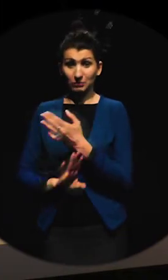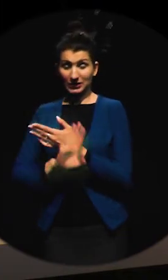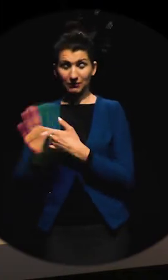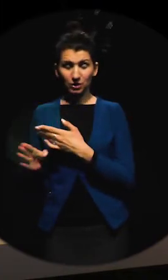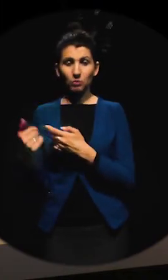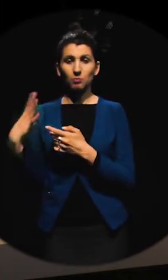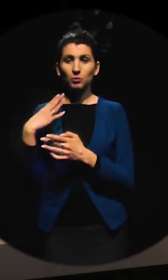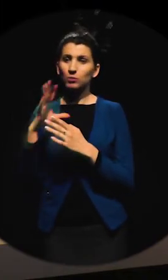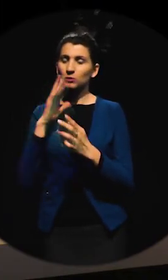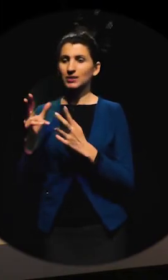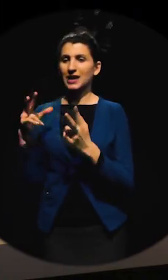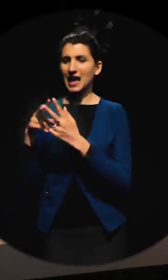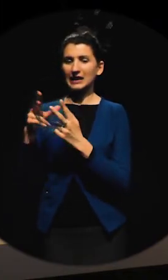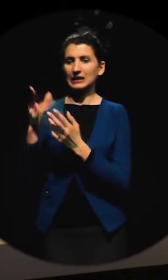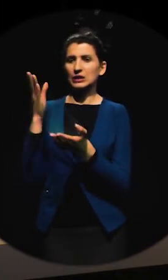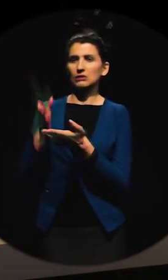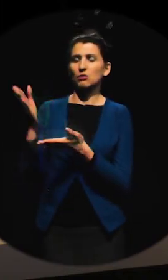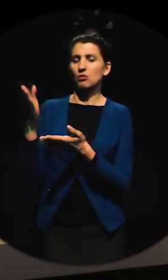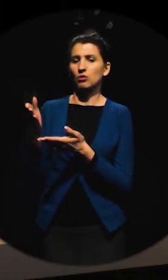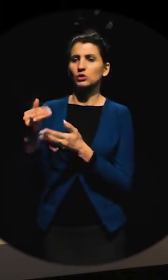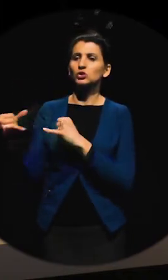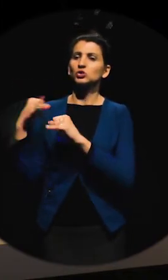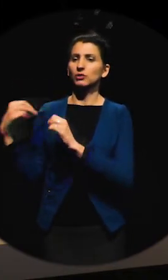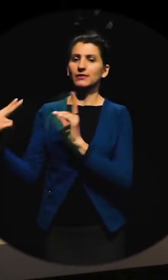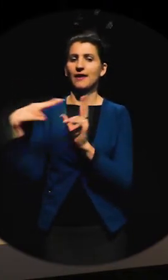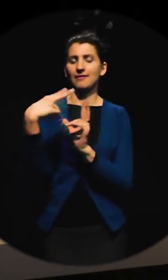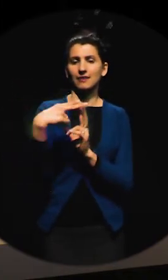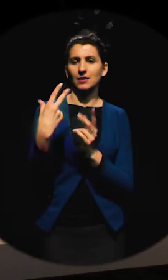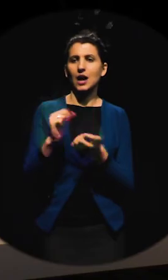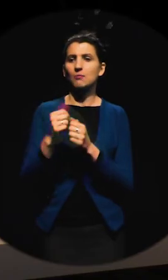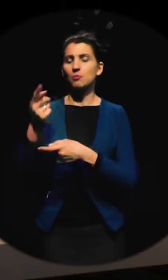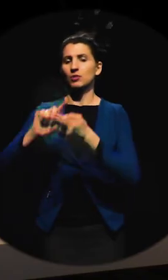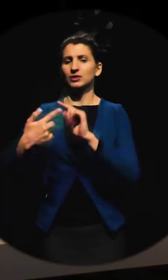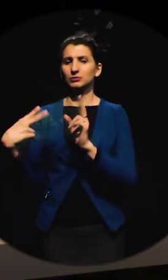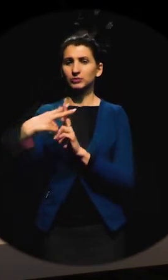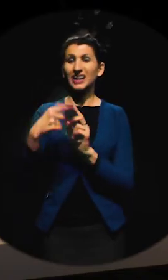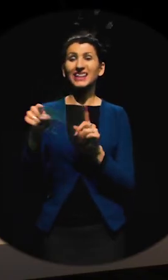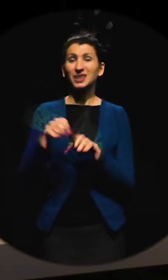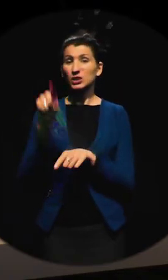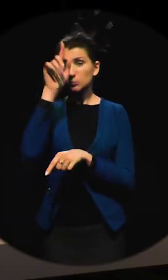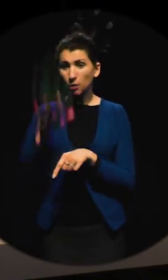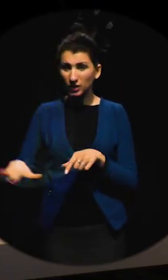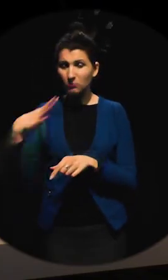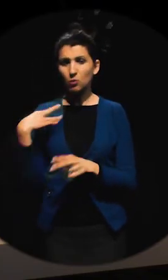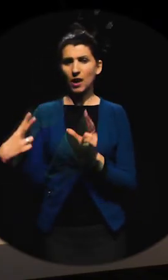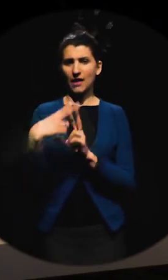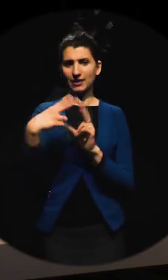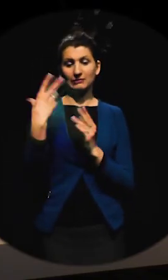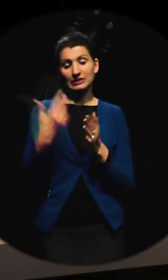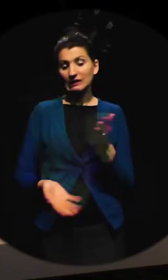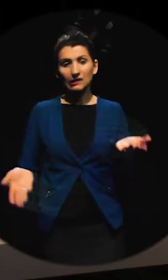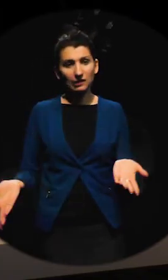to był atak nie tylko ze strony rządu, polityków, ale społeczeństwa. No niestety, tak jak